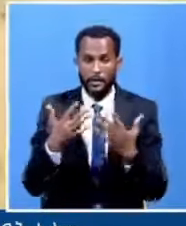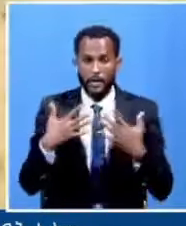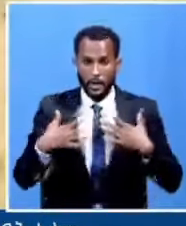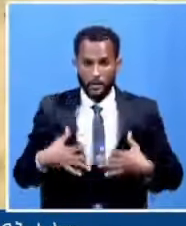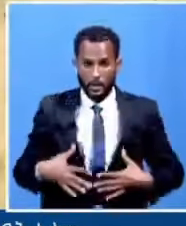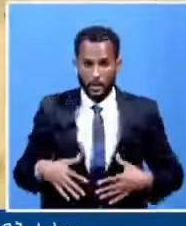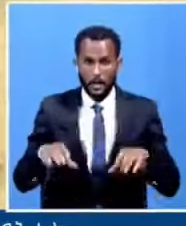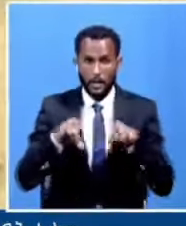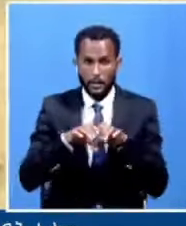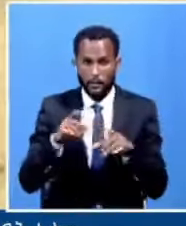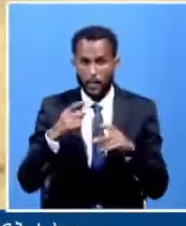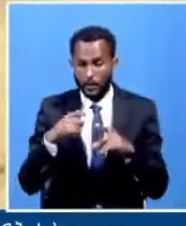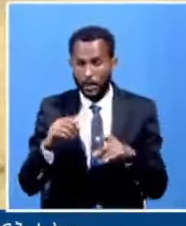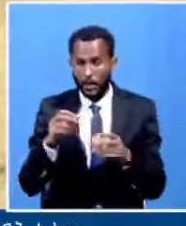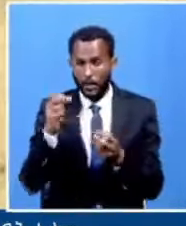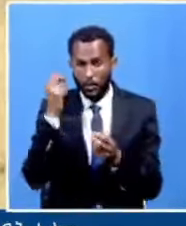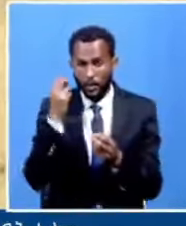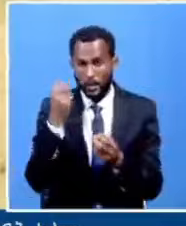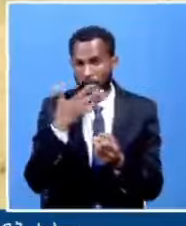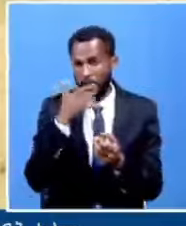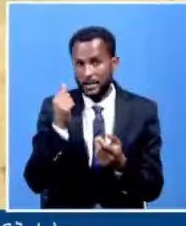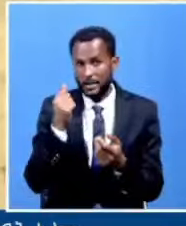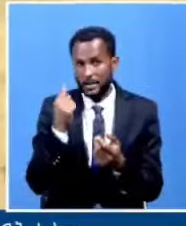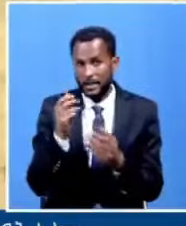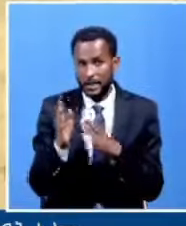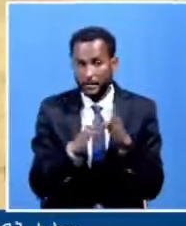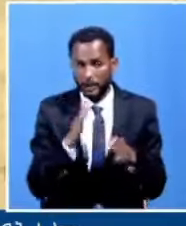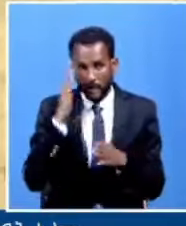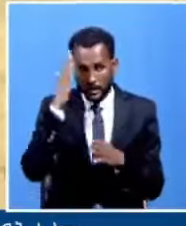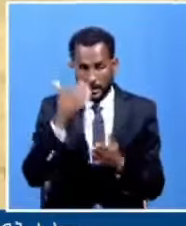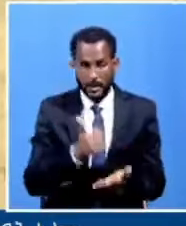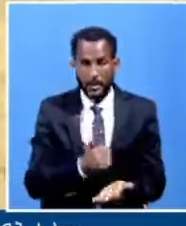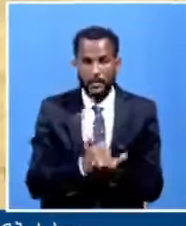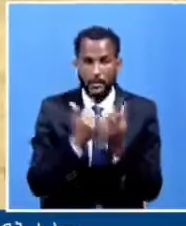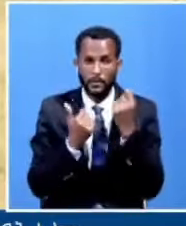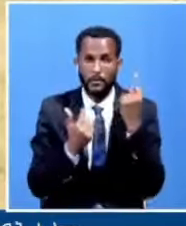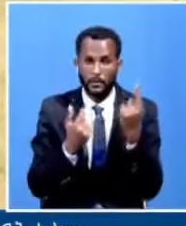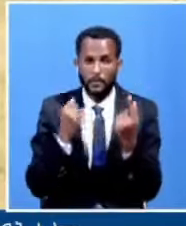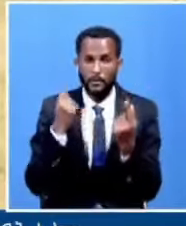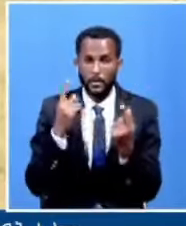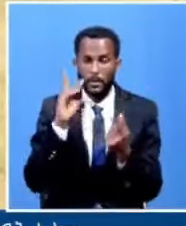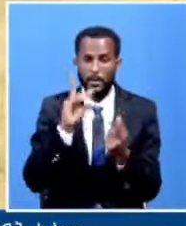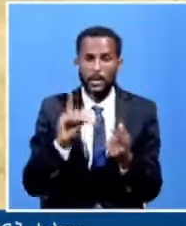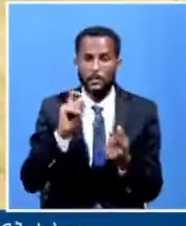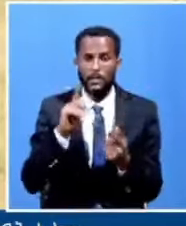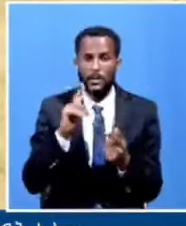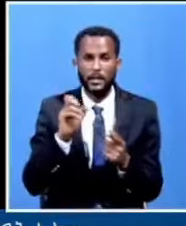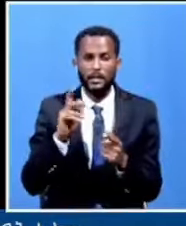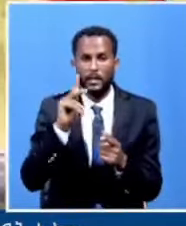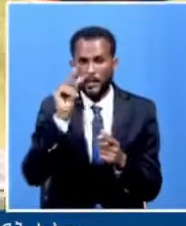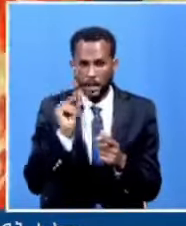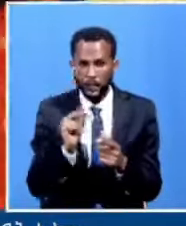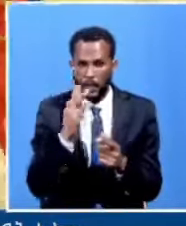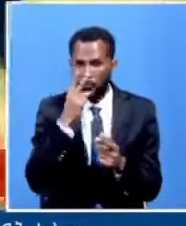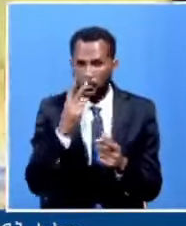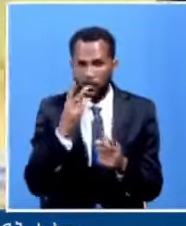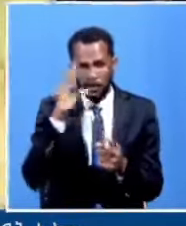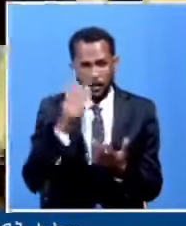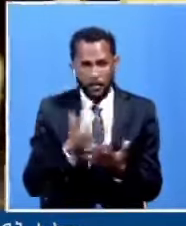ግዛእ እንድሕር ለየለ ወረዳ ብልሓሸ መንገዲ ንቀፃሊ ንክድግፍ ምርዳእ ምስ ካቢኔ ምስ ከንቲባ ምስ ምልከቶም